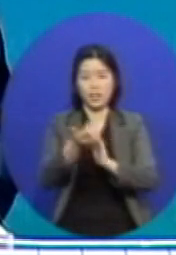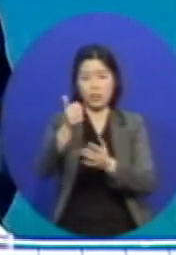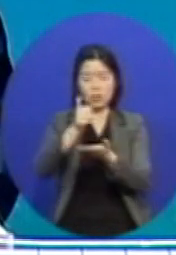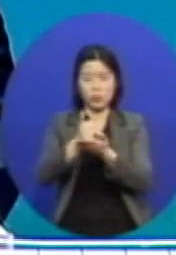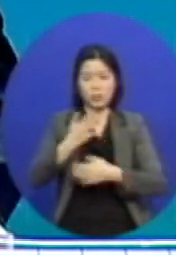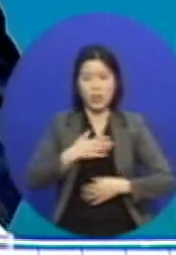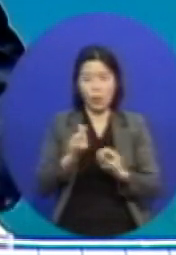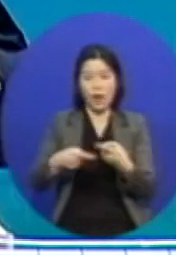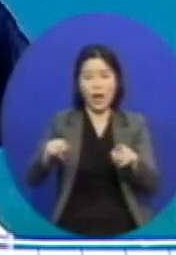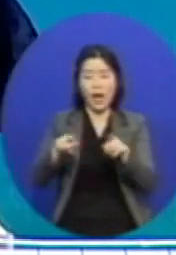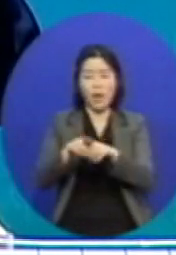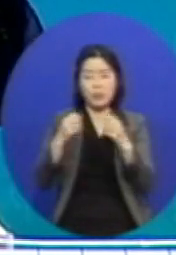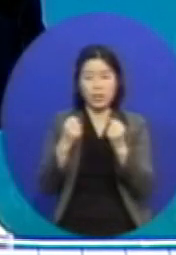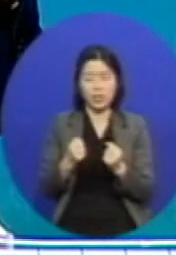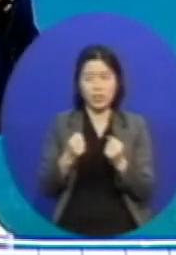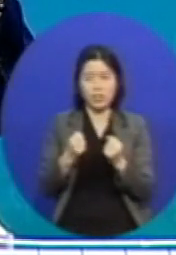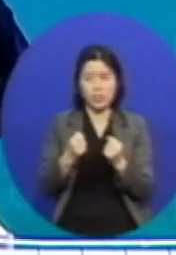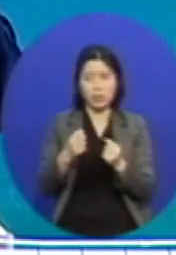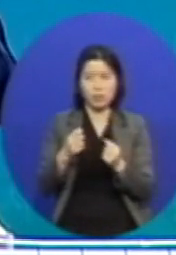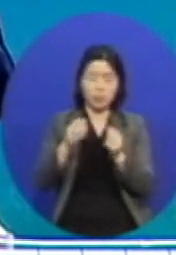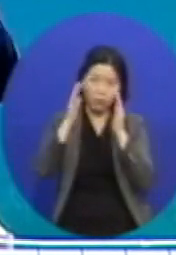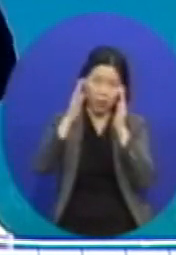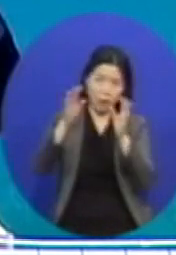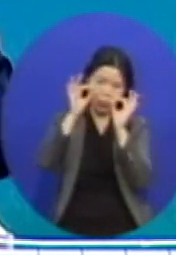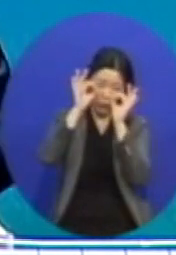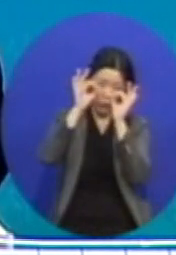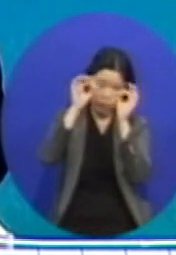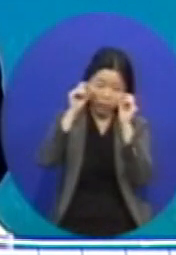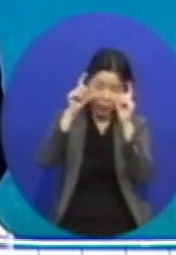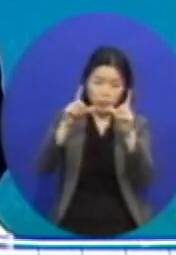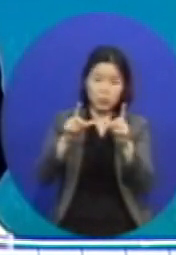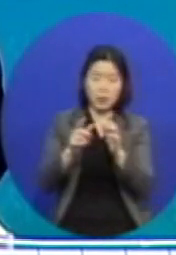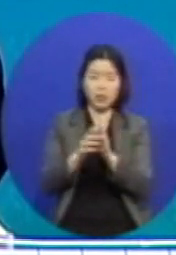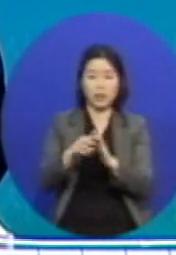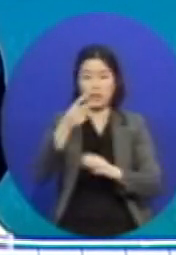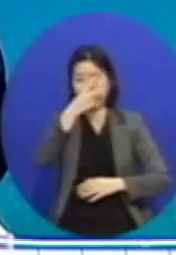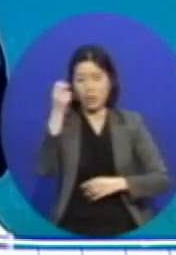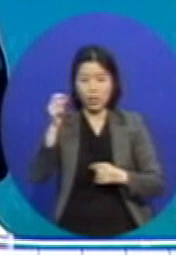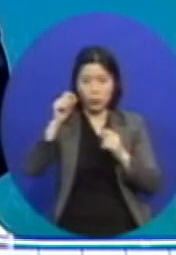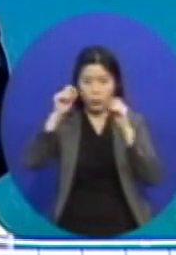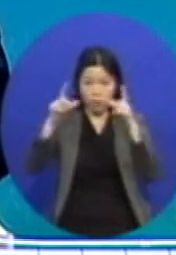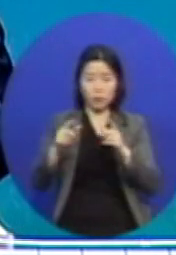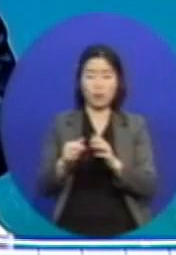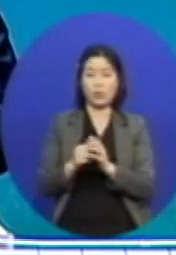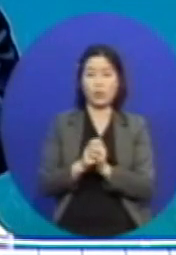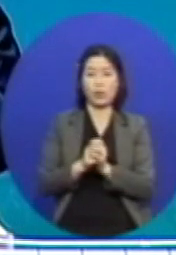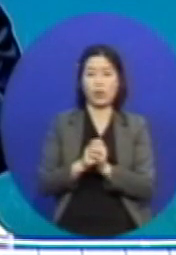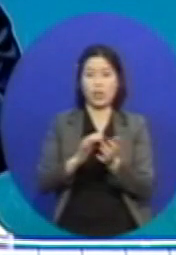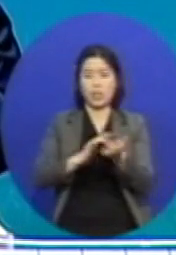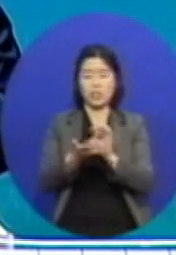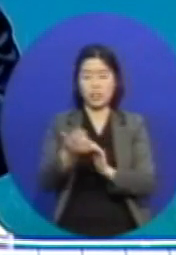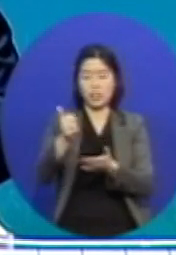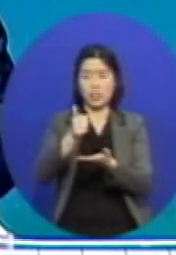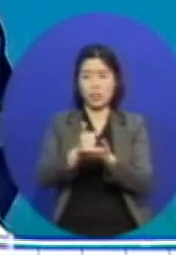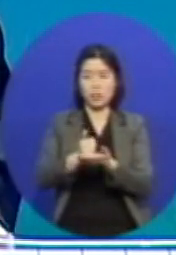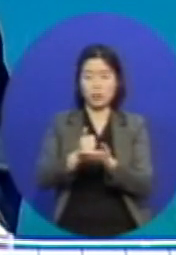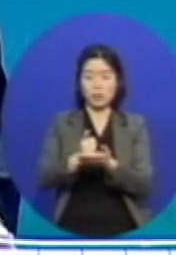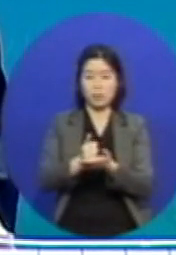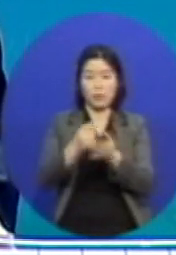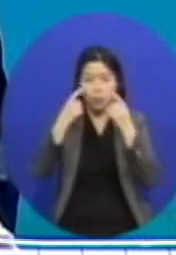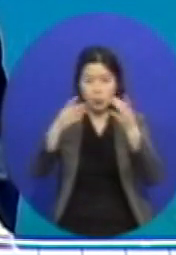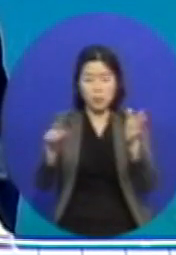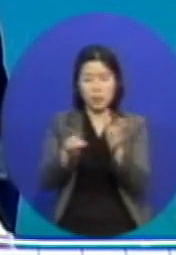계시는 예수님을 바라보는 눈이 뛰면 잠자 먼저 일어난 자고 예수님 아직도 분명히 믿지 못하고